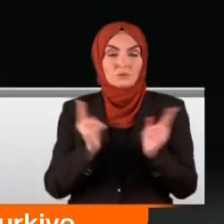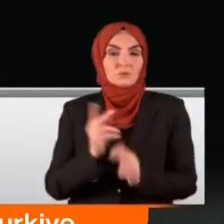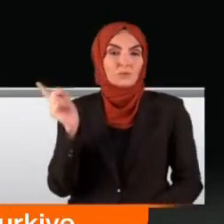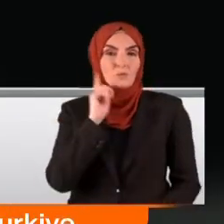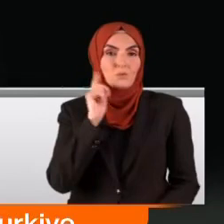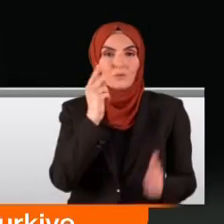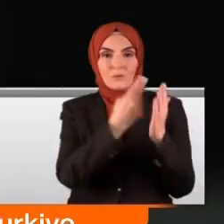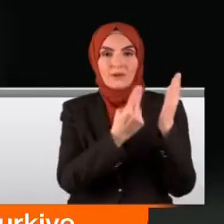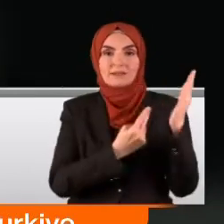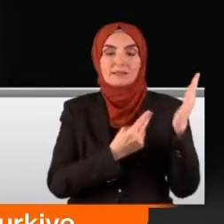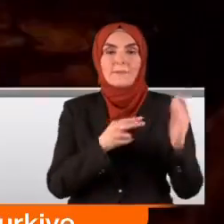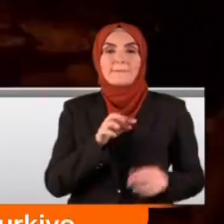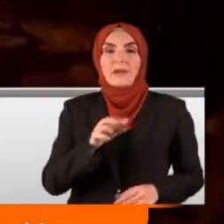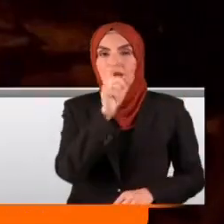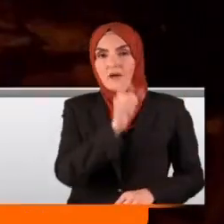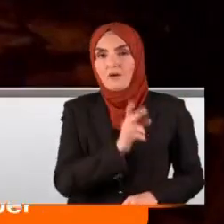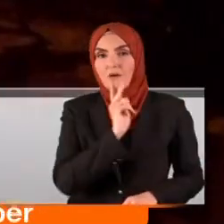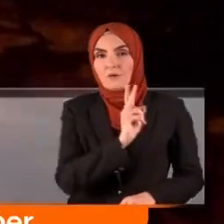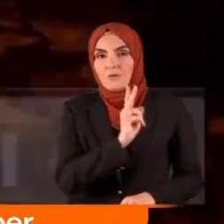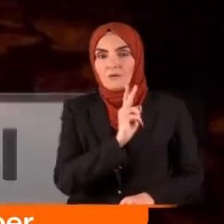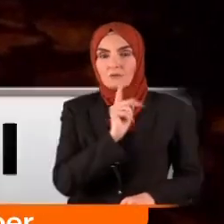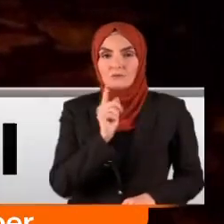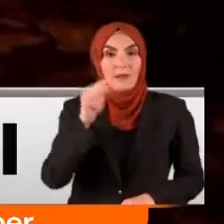ressam Pablo Picasso'nun Las Vegas'ta bir otelde